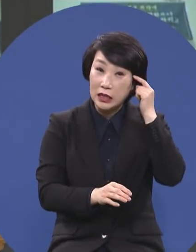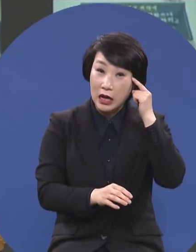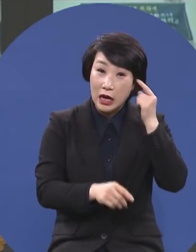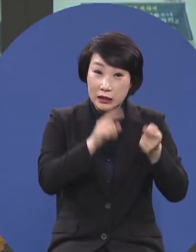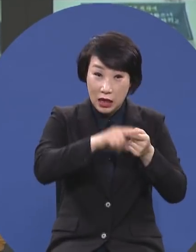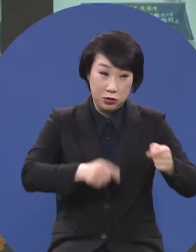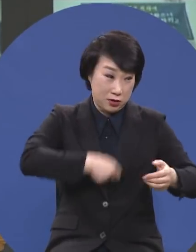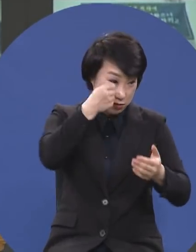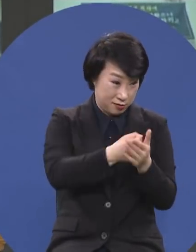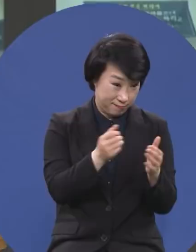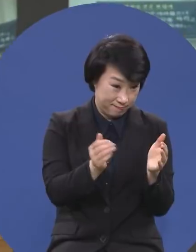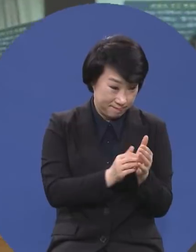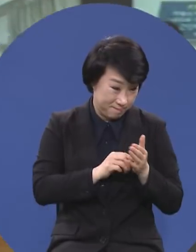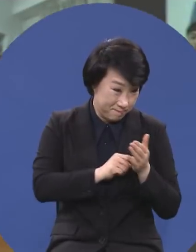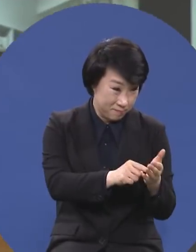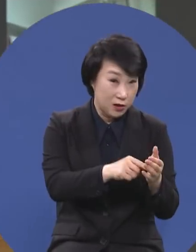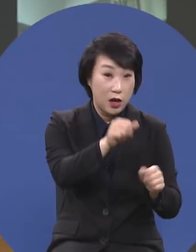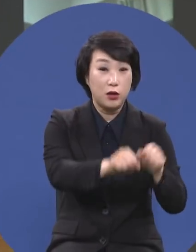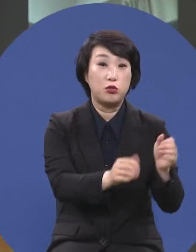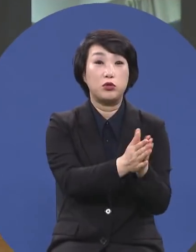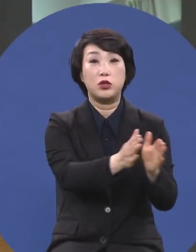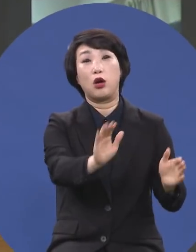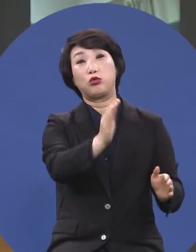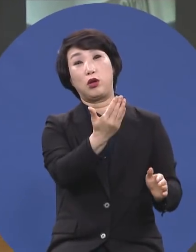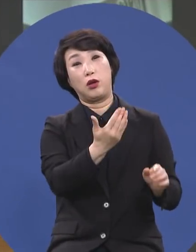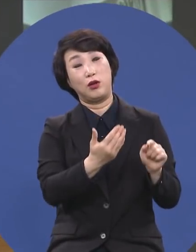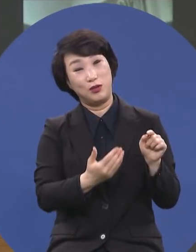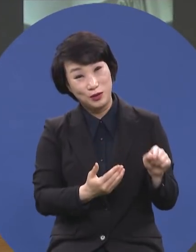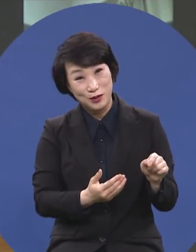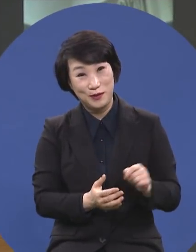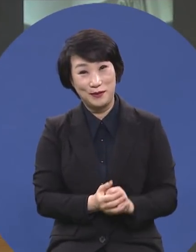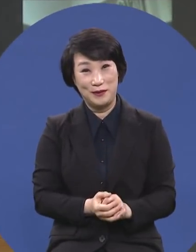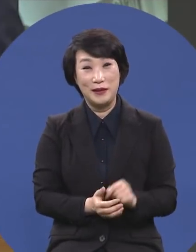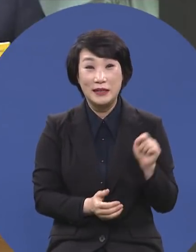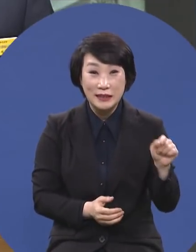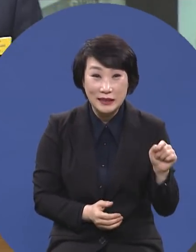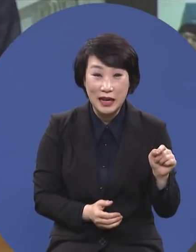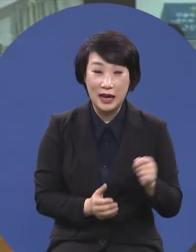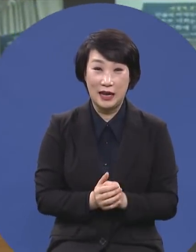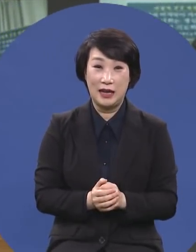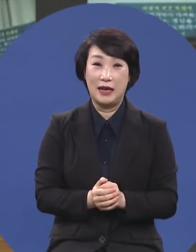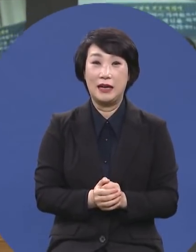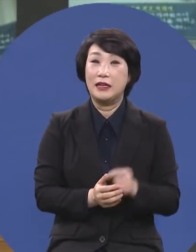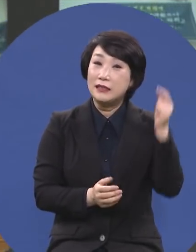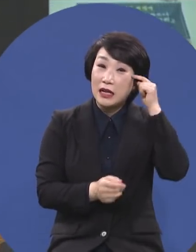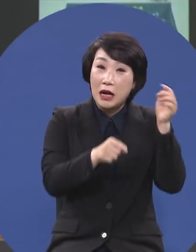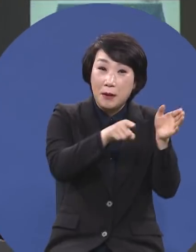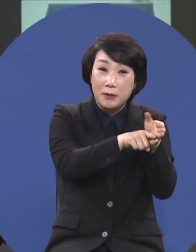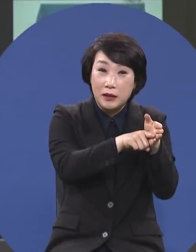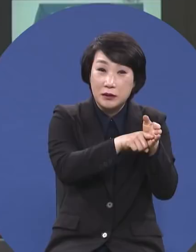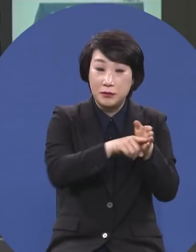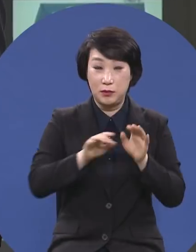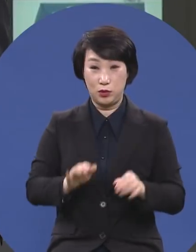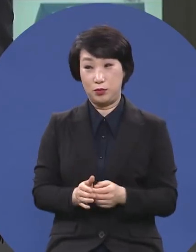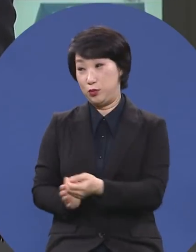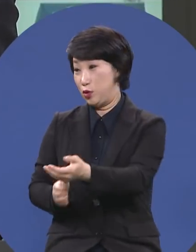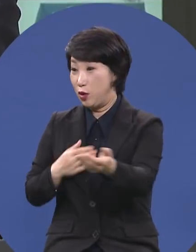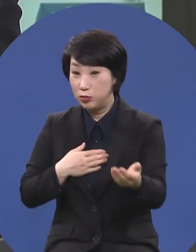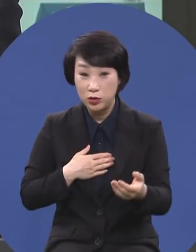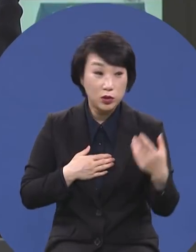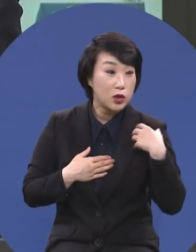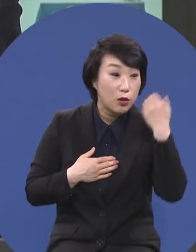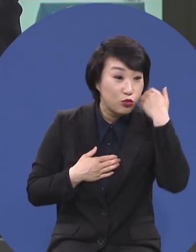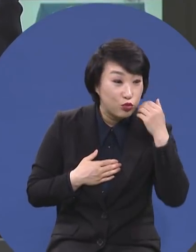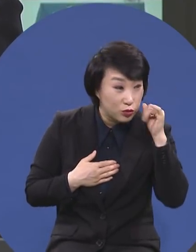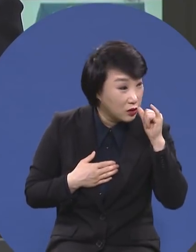의지로 결정하고 행동해버리는 것입니다. 이것이 신념의 믿음이요. 그러면 책임은